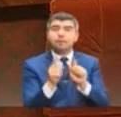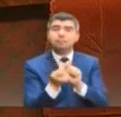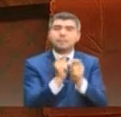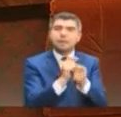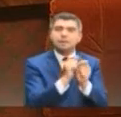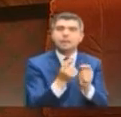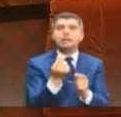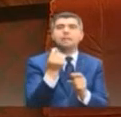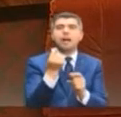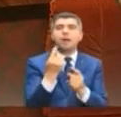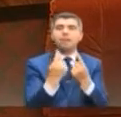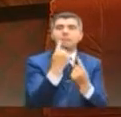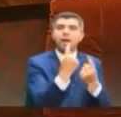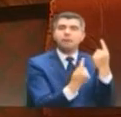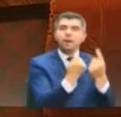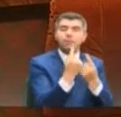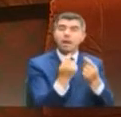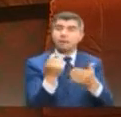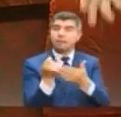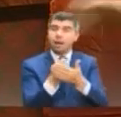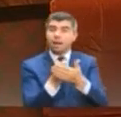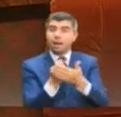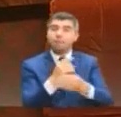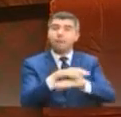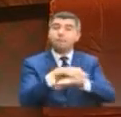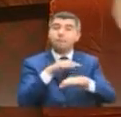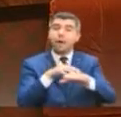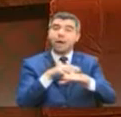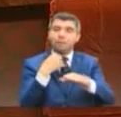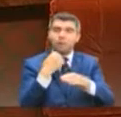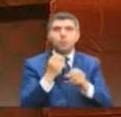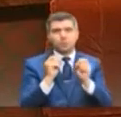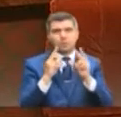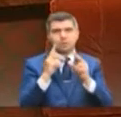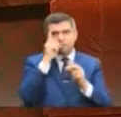الاسعار. الا كاين شي طلب يجينا من الجهه، حنا مستعدين في اطار لجنه التتبع